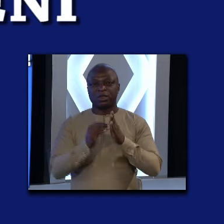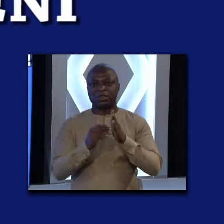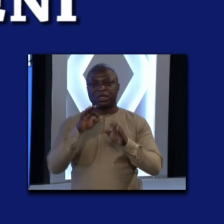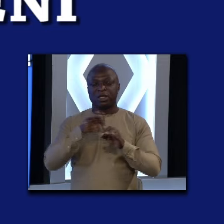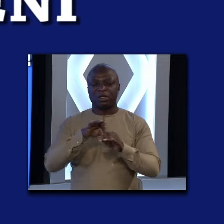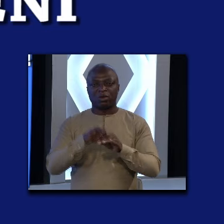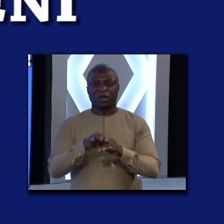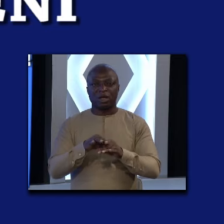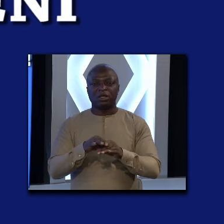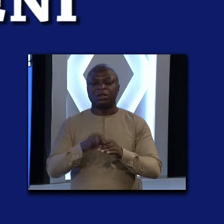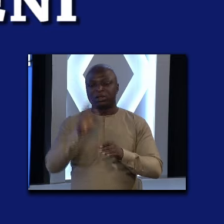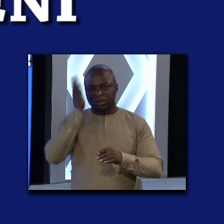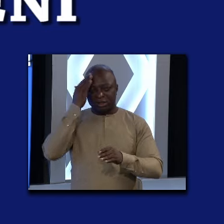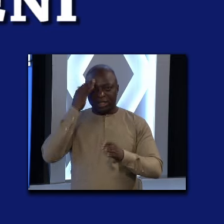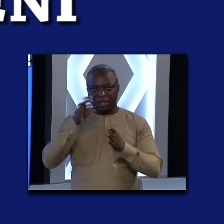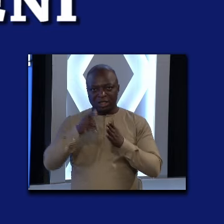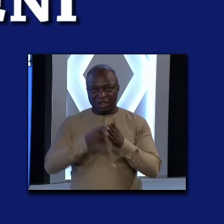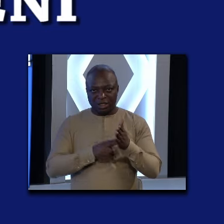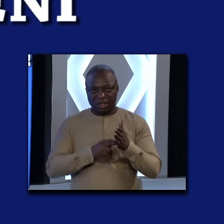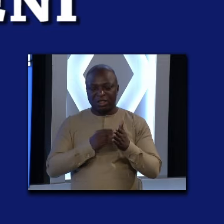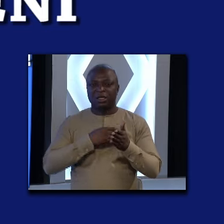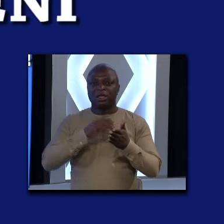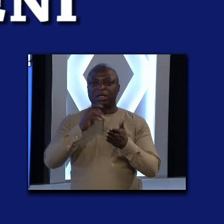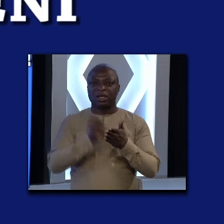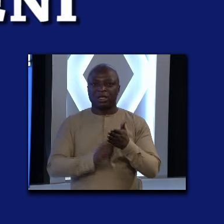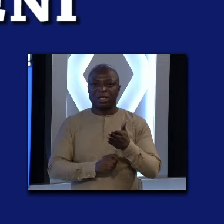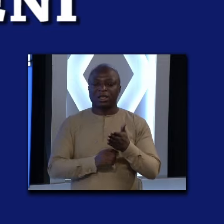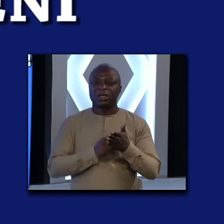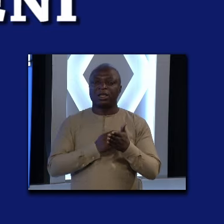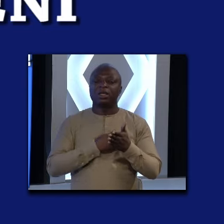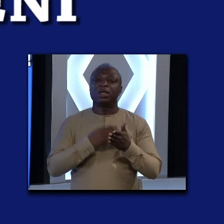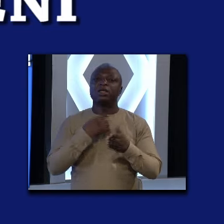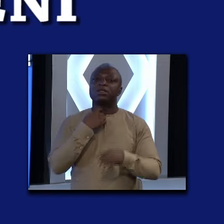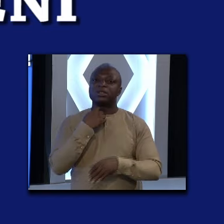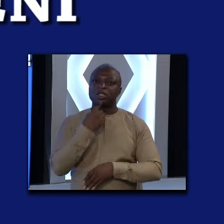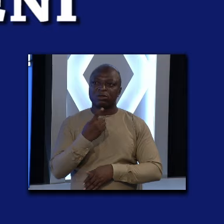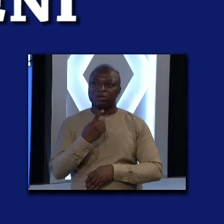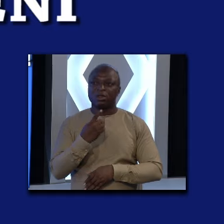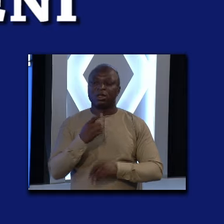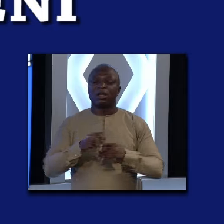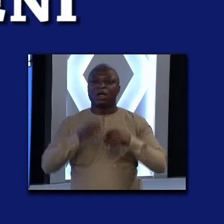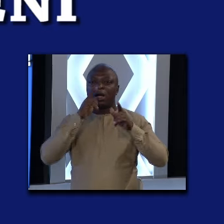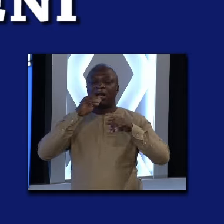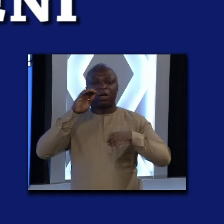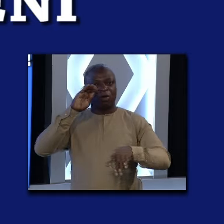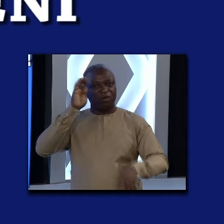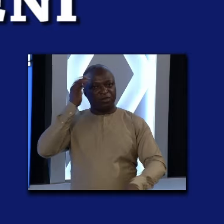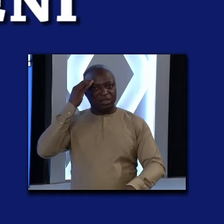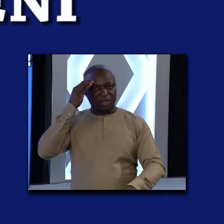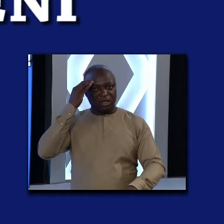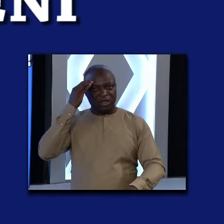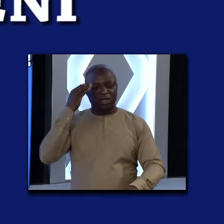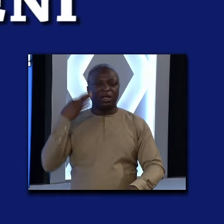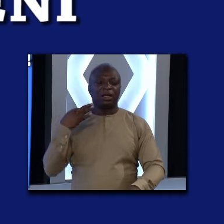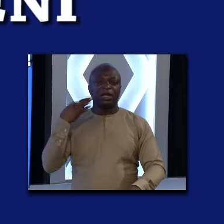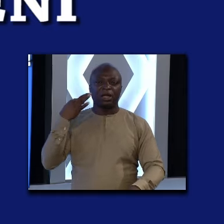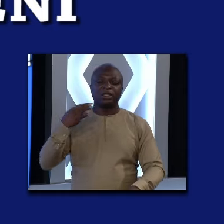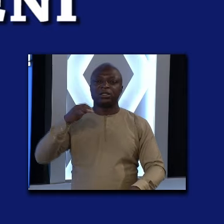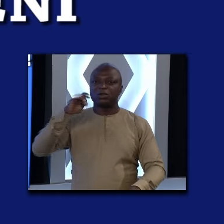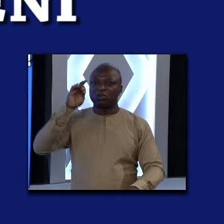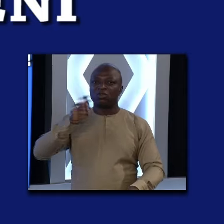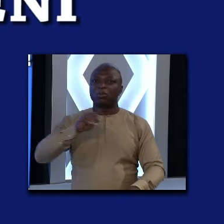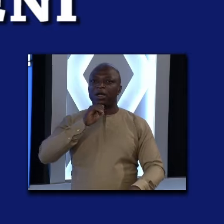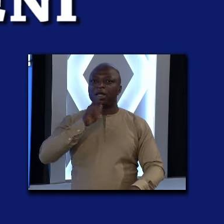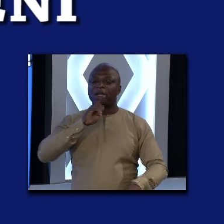électorale, sachant lire, écrire et s'exprimer en langue officielle. Les candidats ne doivent pas